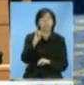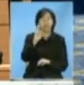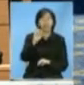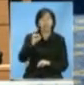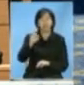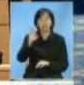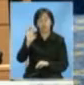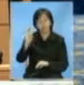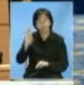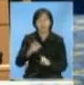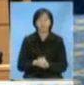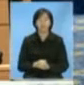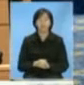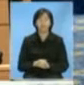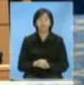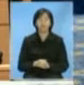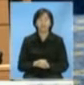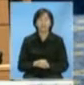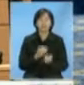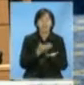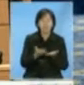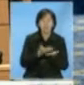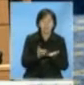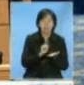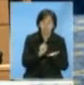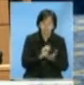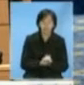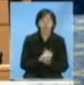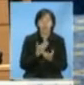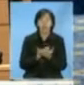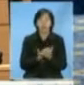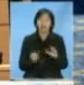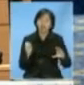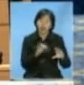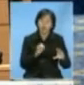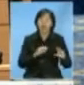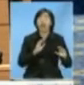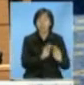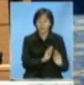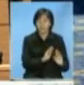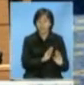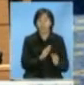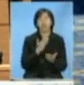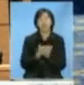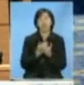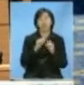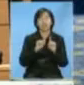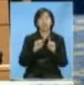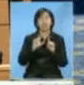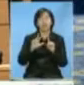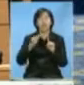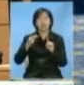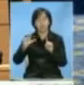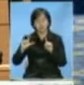79.9 นะครับและรายจ่ายเพื่อชดใช้เงินคงคลังนะครับถึง 1.3 ห